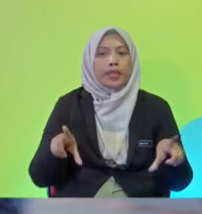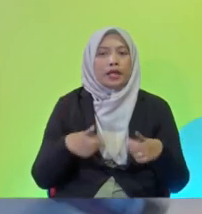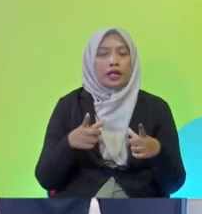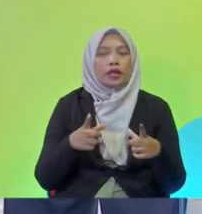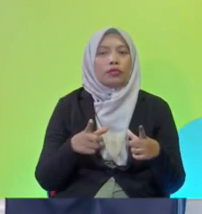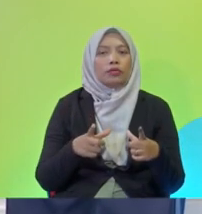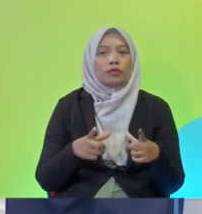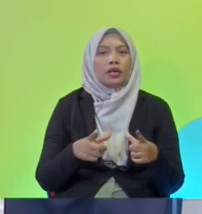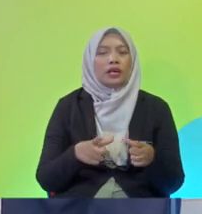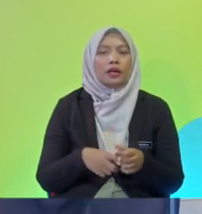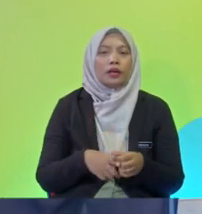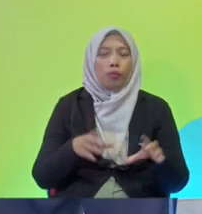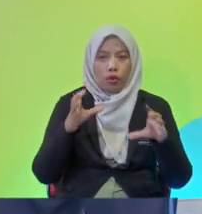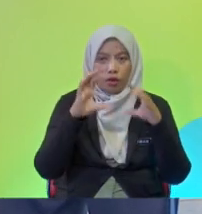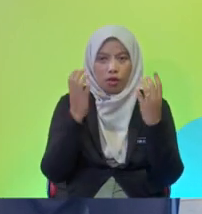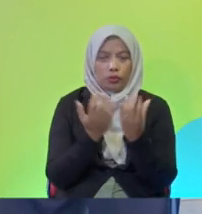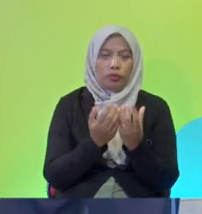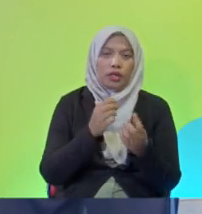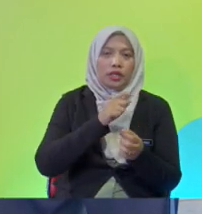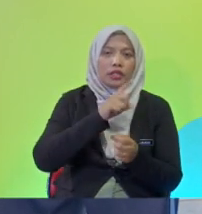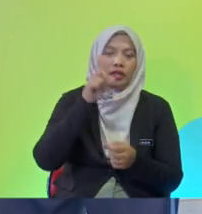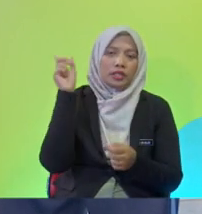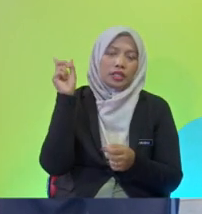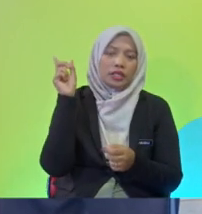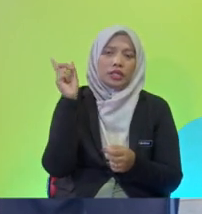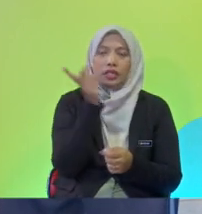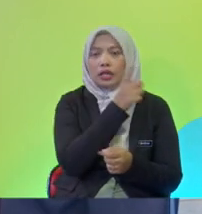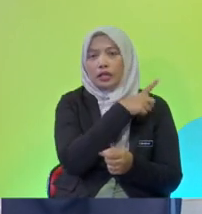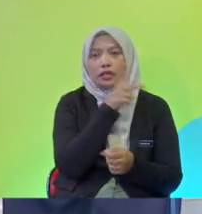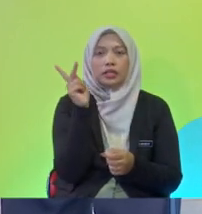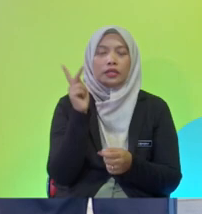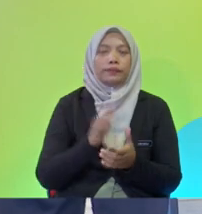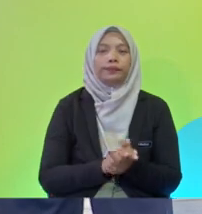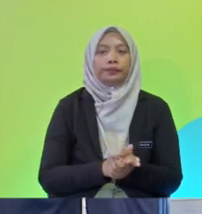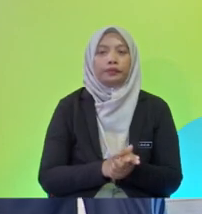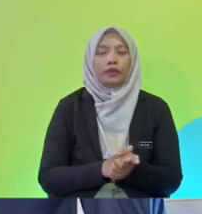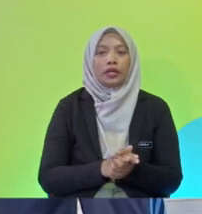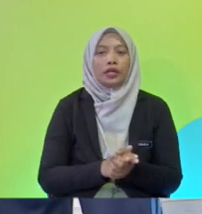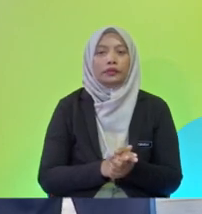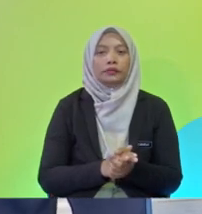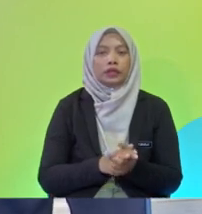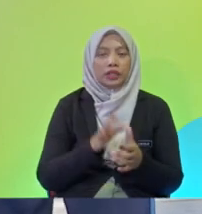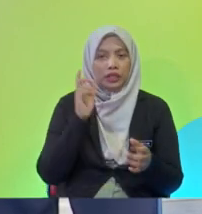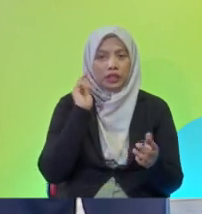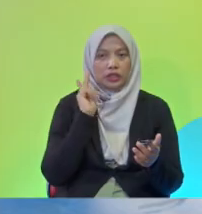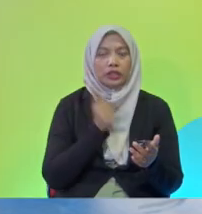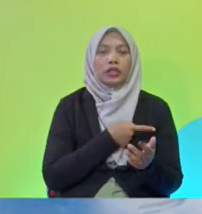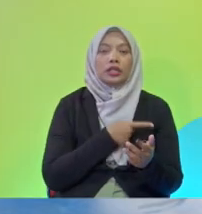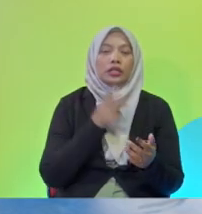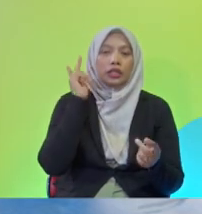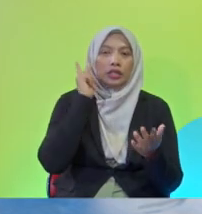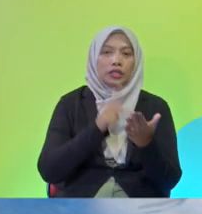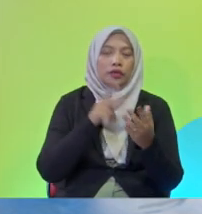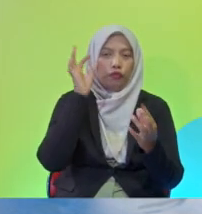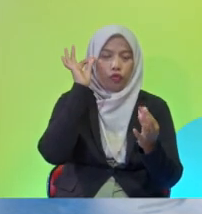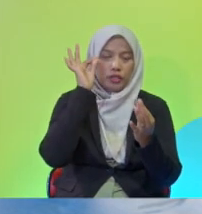boleh datang setiap sudut. Macam kejam dari sana, kejam dari sini. Dia datang sebentar. Jadi, kita kena fokus. Yeah,